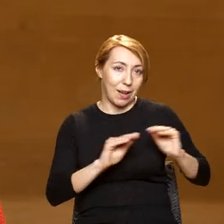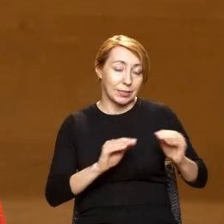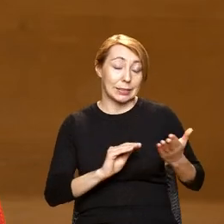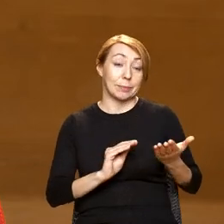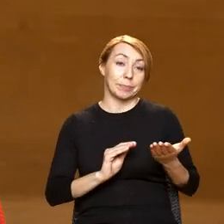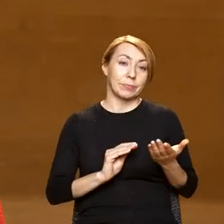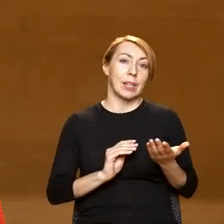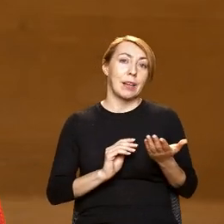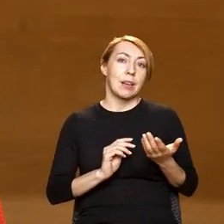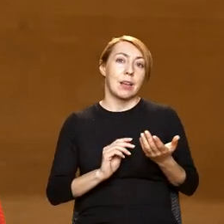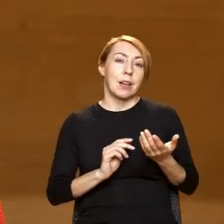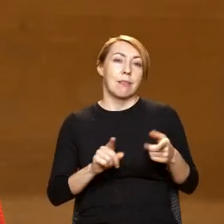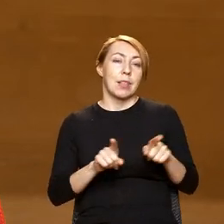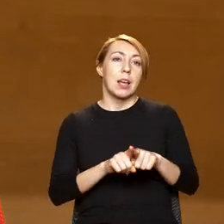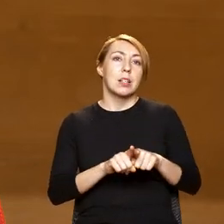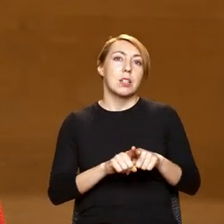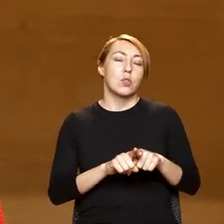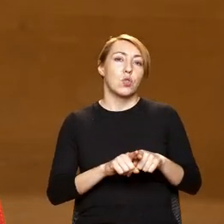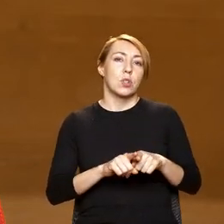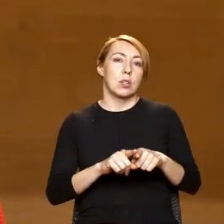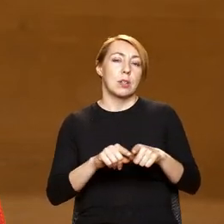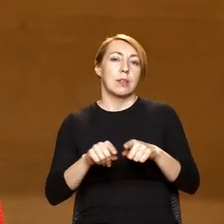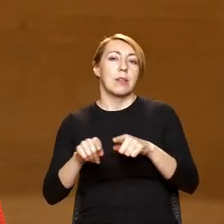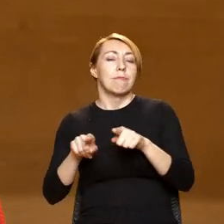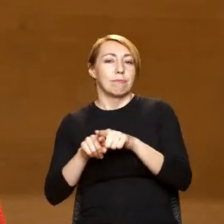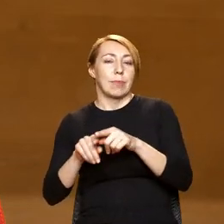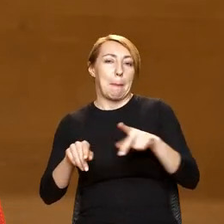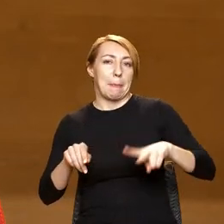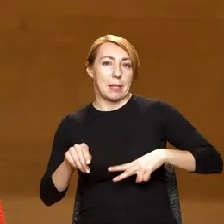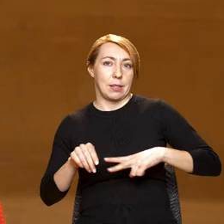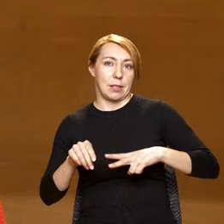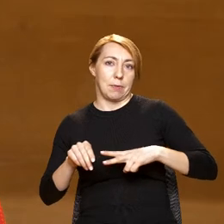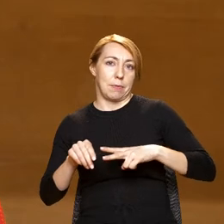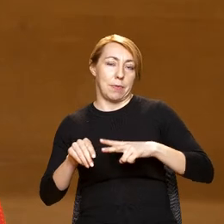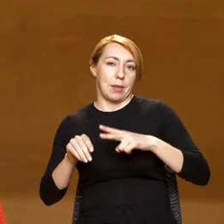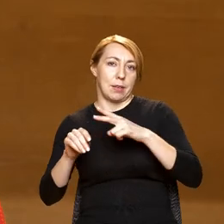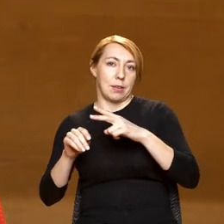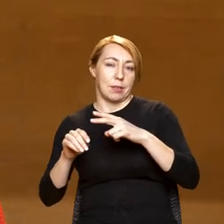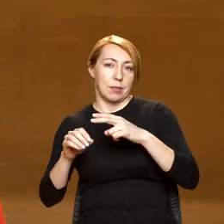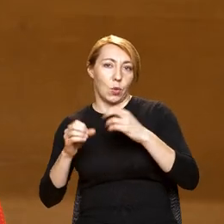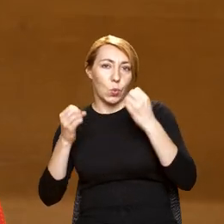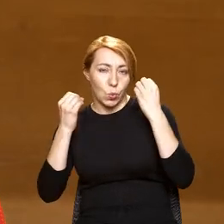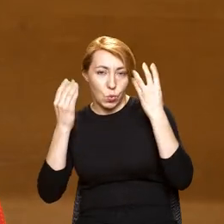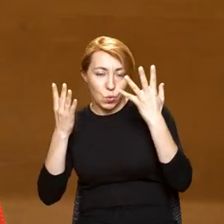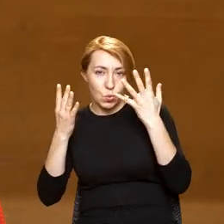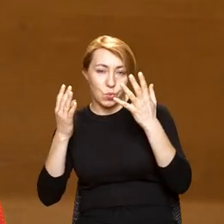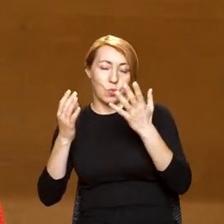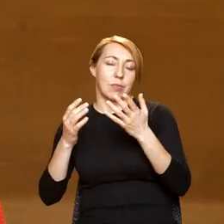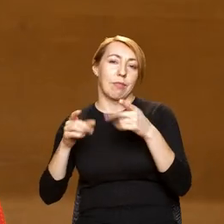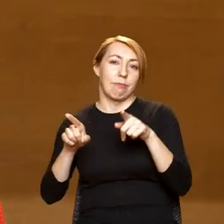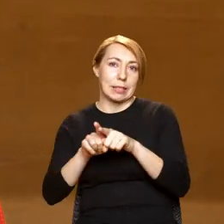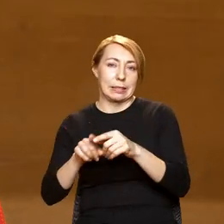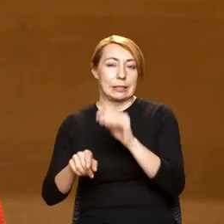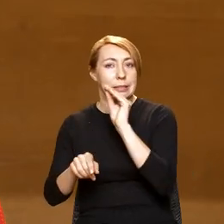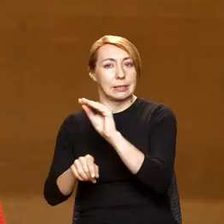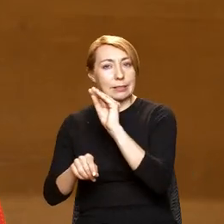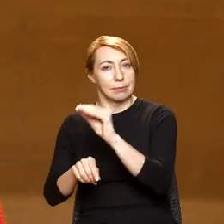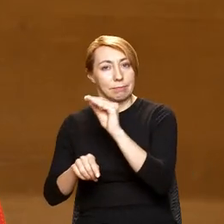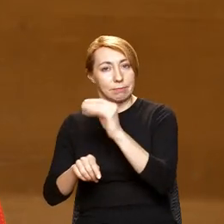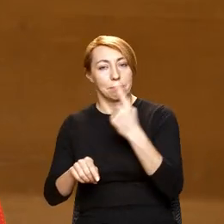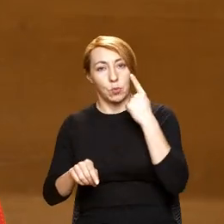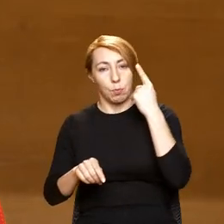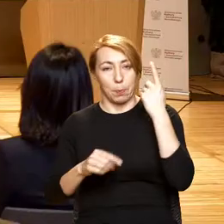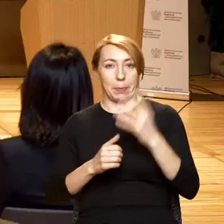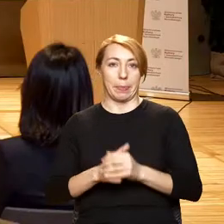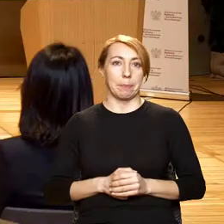Edukacji. Też w Ministerstwie Kultury i Dziedzictwa Narodowego też staramy się o Bronisławie Piłsudskim regularnie przypominać.